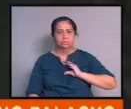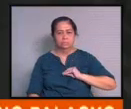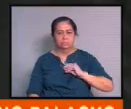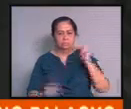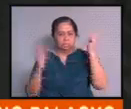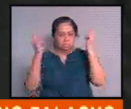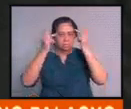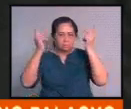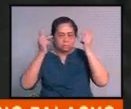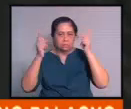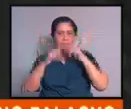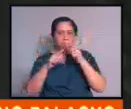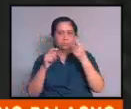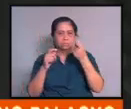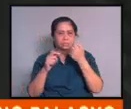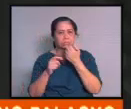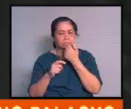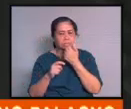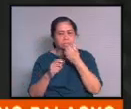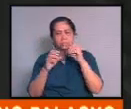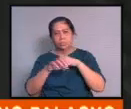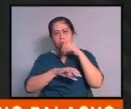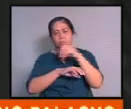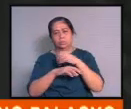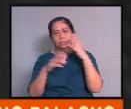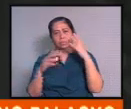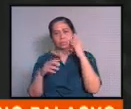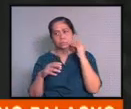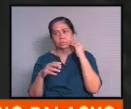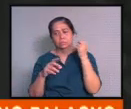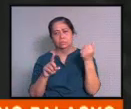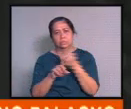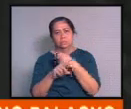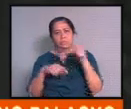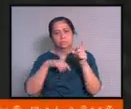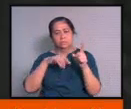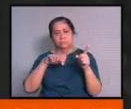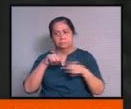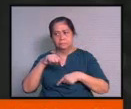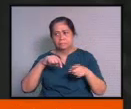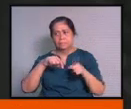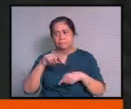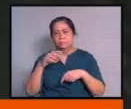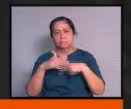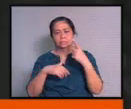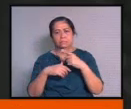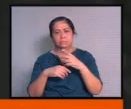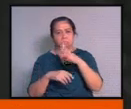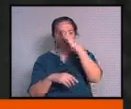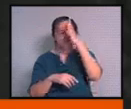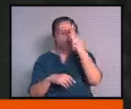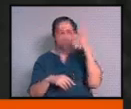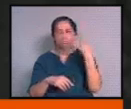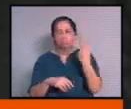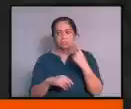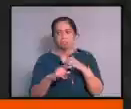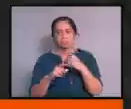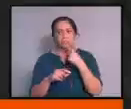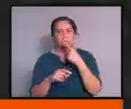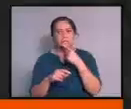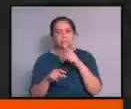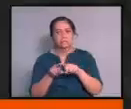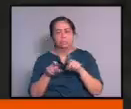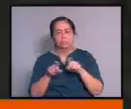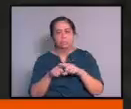ang ulo niya. Konting offense, sobra-sobra raw ang natatanggap nilang parusa. Minsan pa ay dumating sa trip-trip lang. Nabanggit din